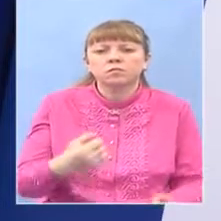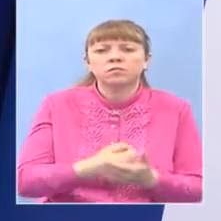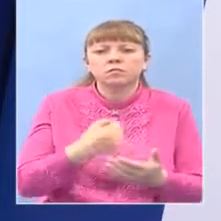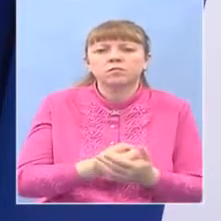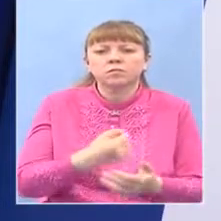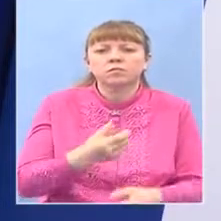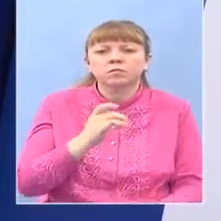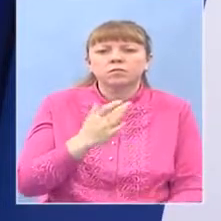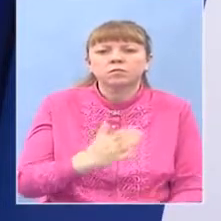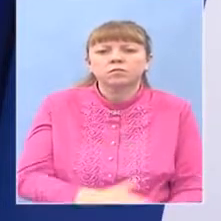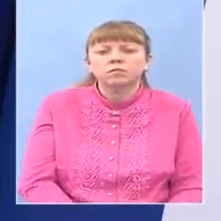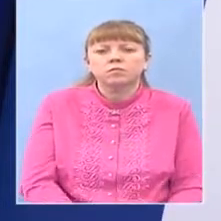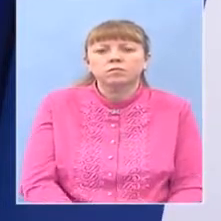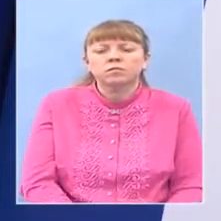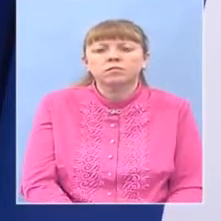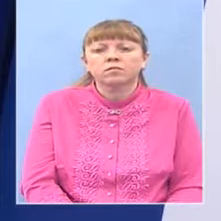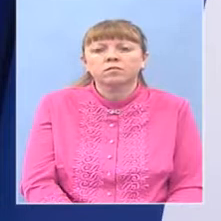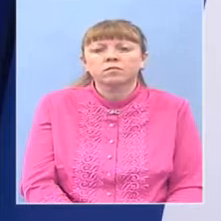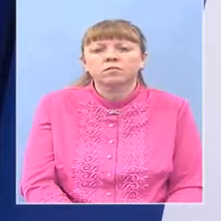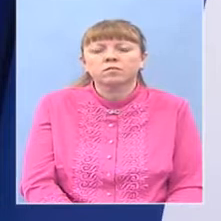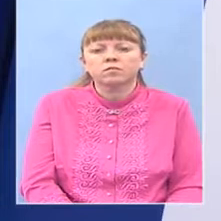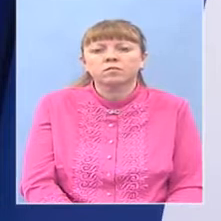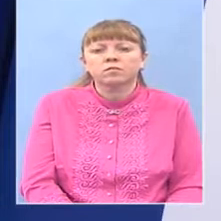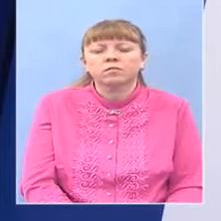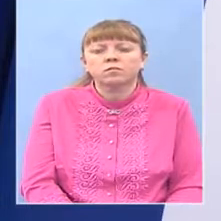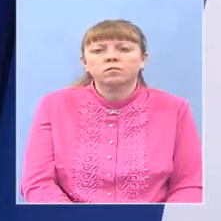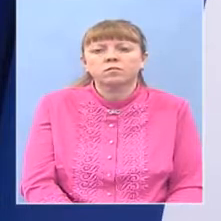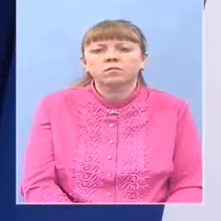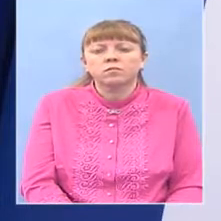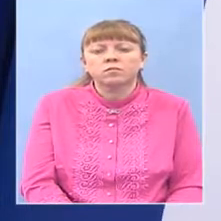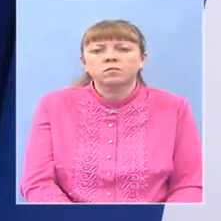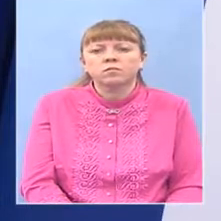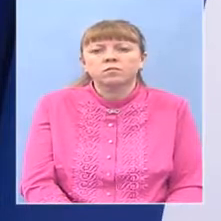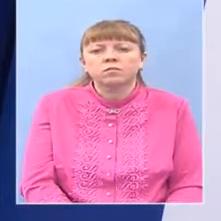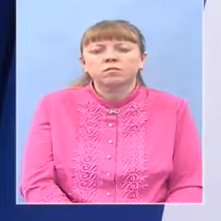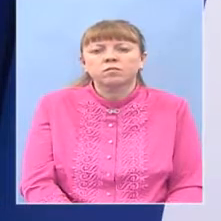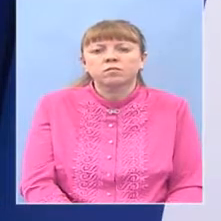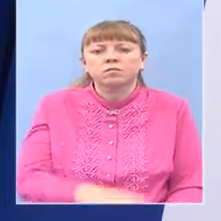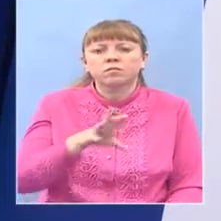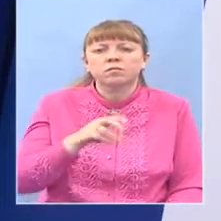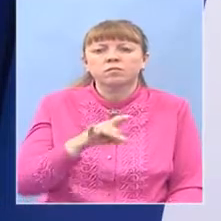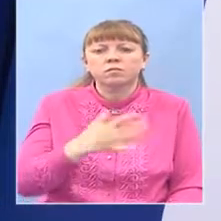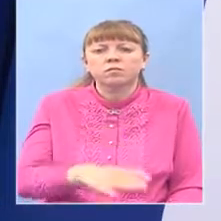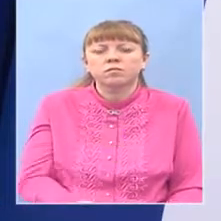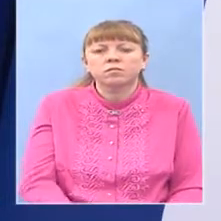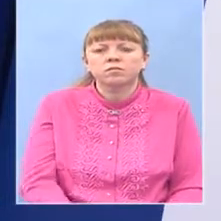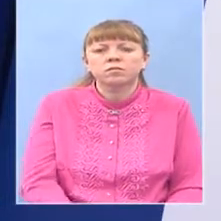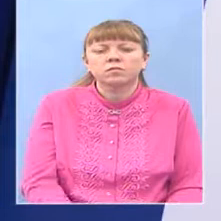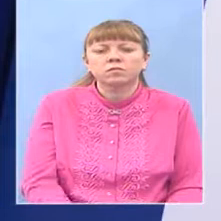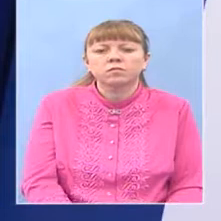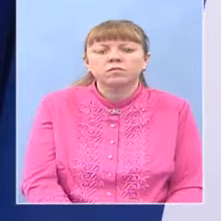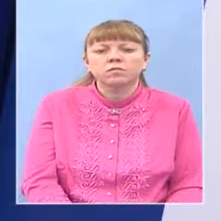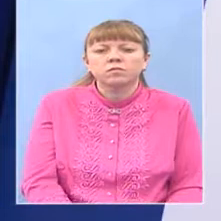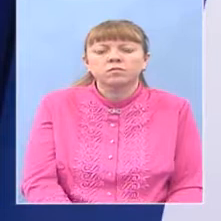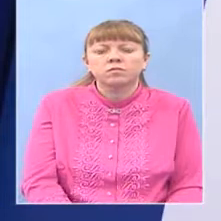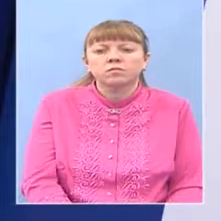конкретных индикаторов, и результативность должна быть как раз-таки во всех проектах это прослеживаться,